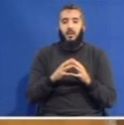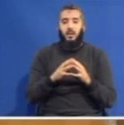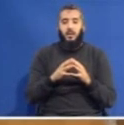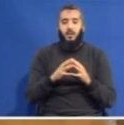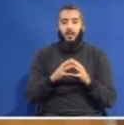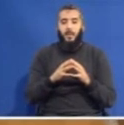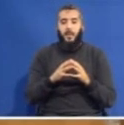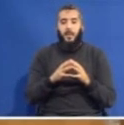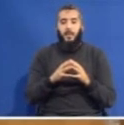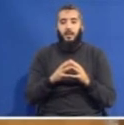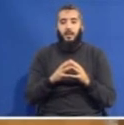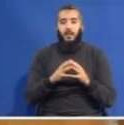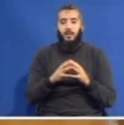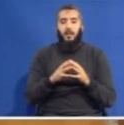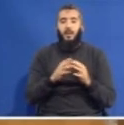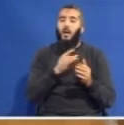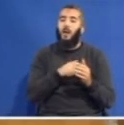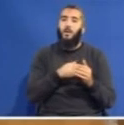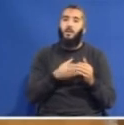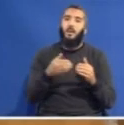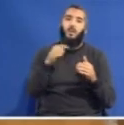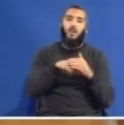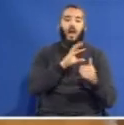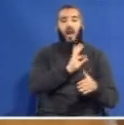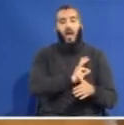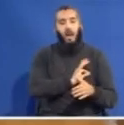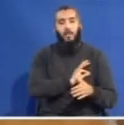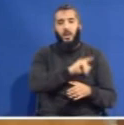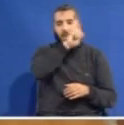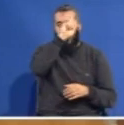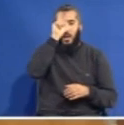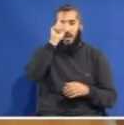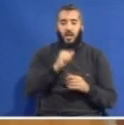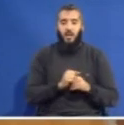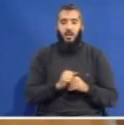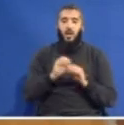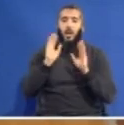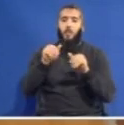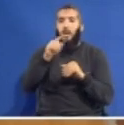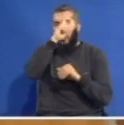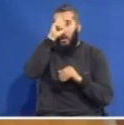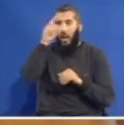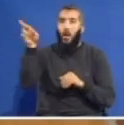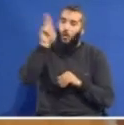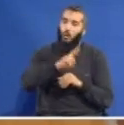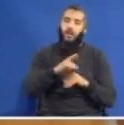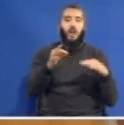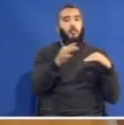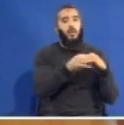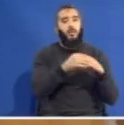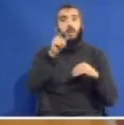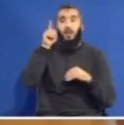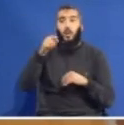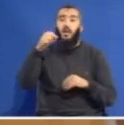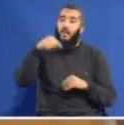والكراهية ويخليها تمتلئ بالمودة والرحمة إن شاء الله. ولما يكتب ربي إن شاء الله ترجعتي لزوجك، لازم تجتهدي